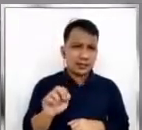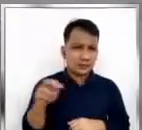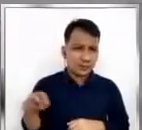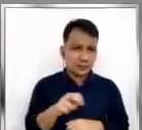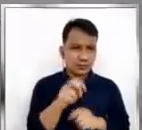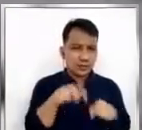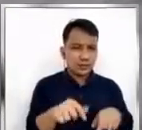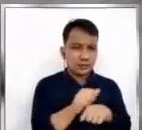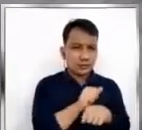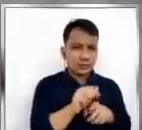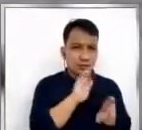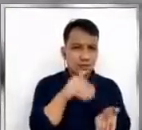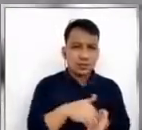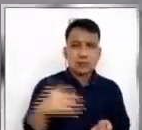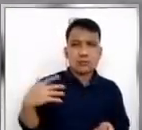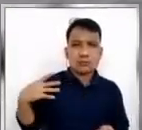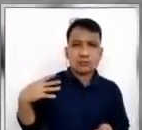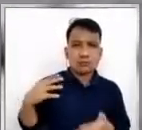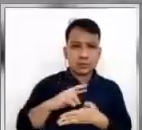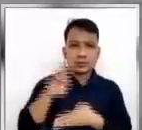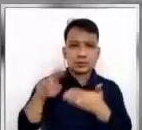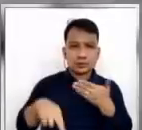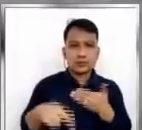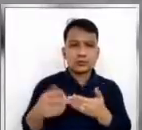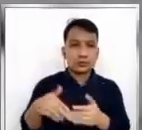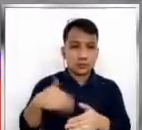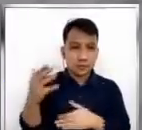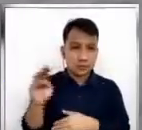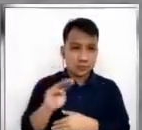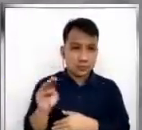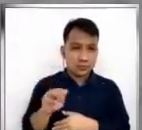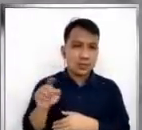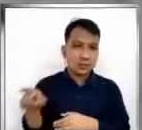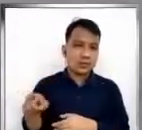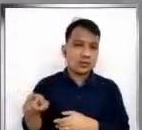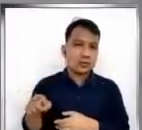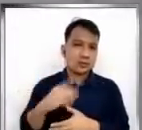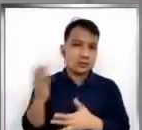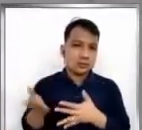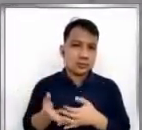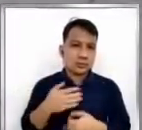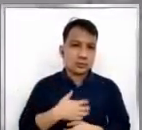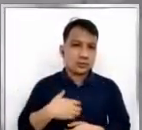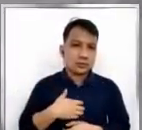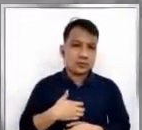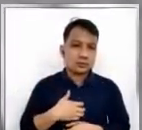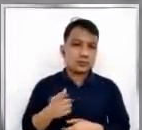RT-PCR testing sa Lunes. Kakasuhan din sila. Wala silang pahayag.